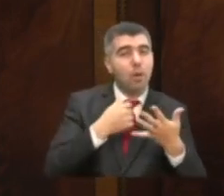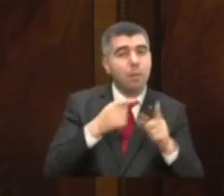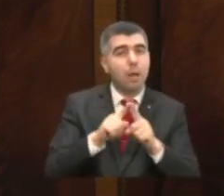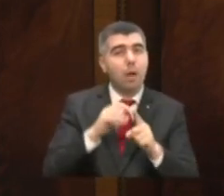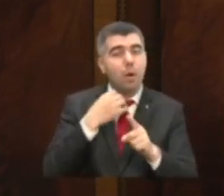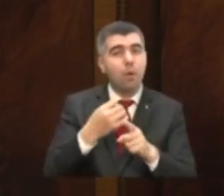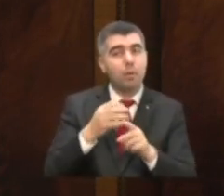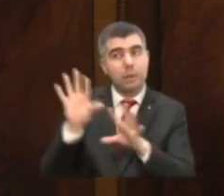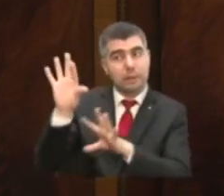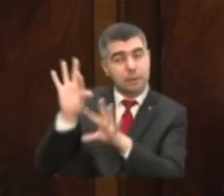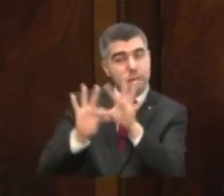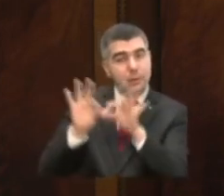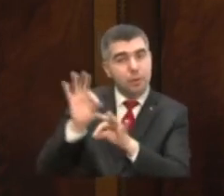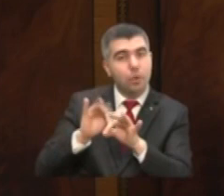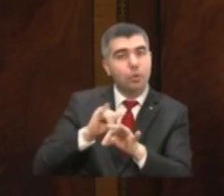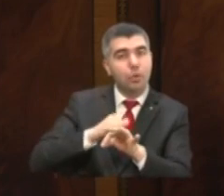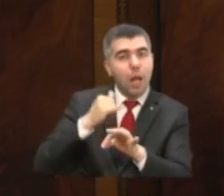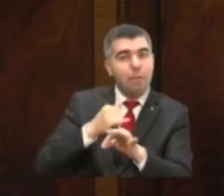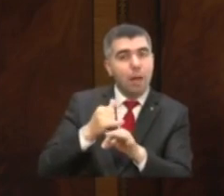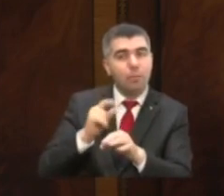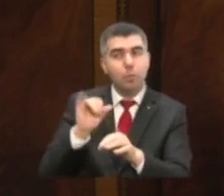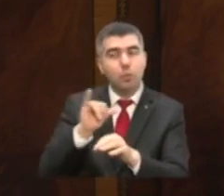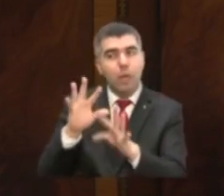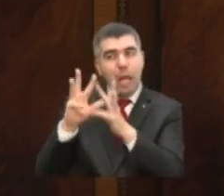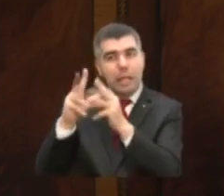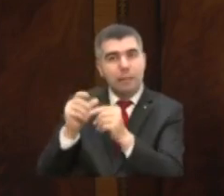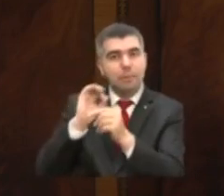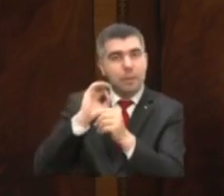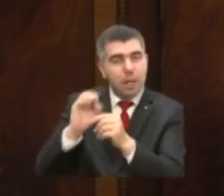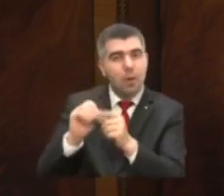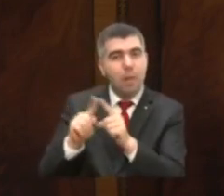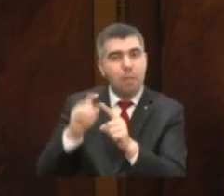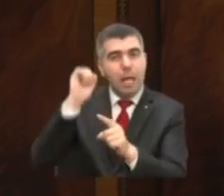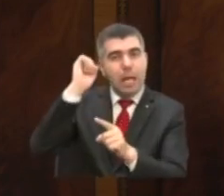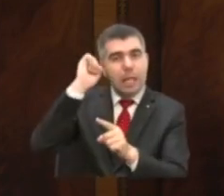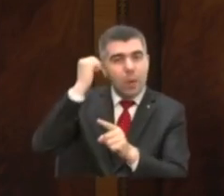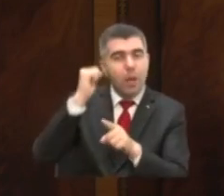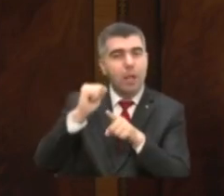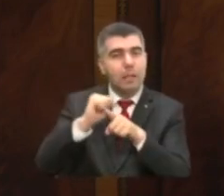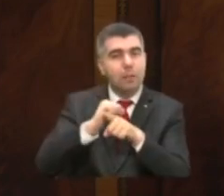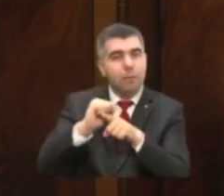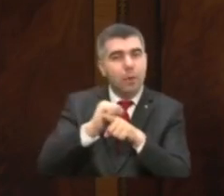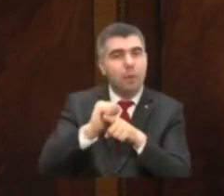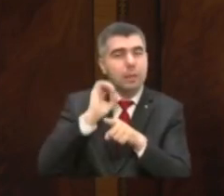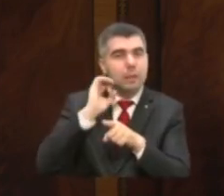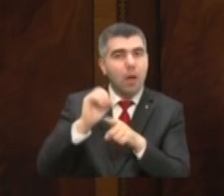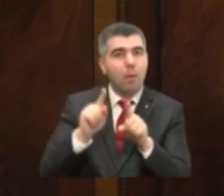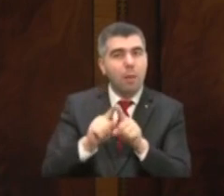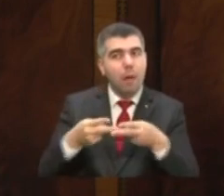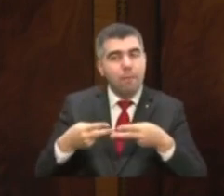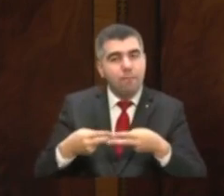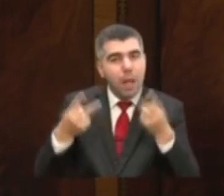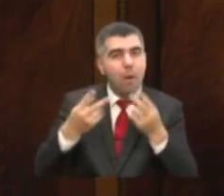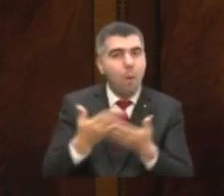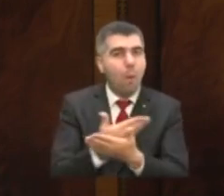الاستهداف وتنسيق التدخلات، تحسين جودة التعليم والتمكين والتكوين المهني، اعتماد خطة صحية موجهة